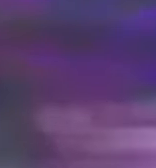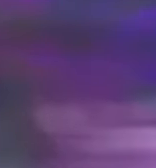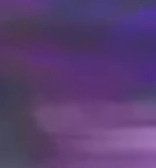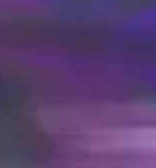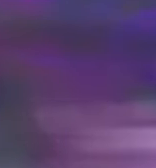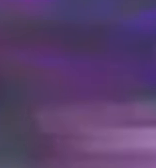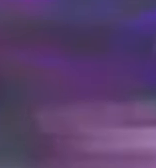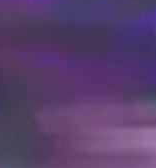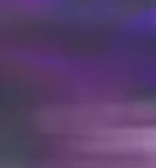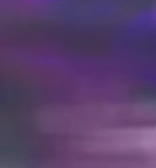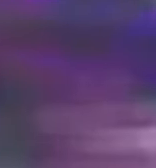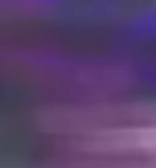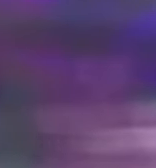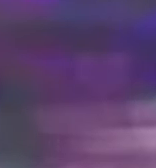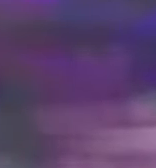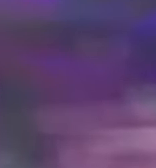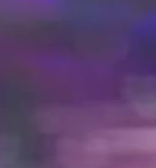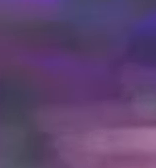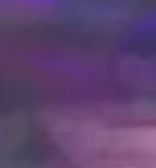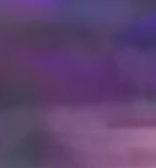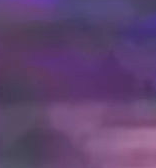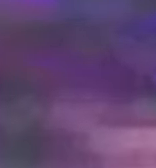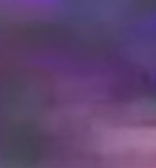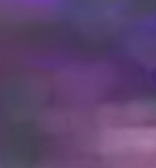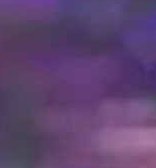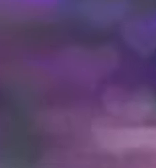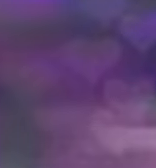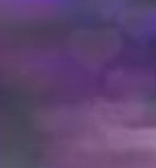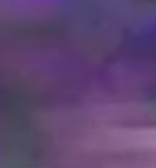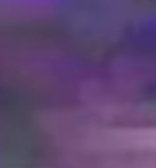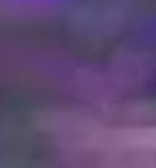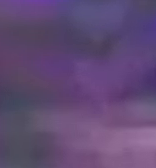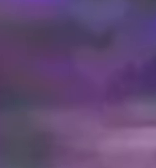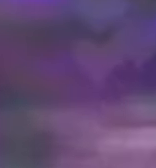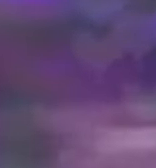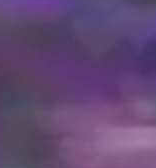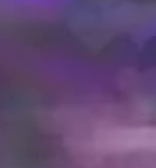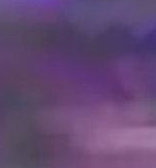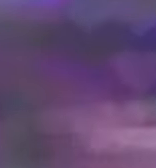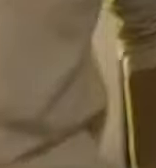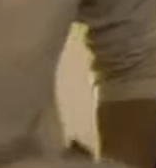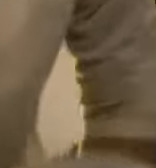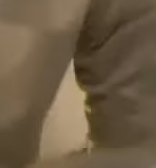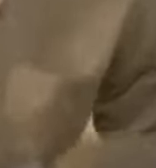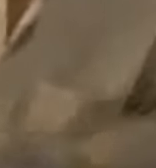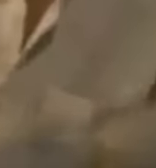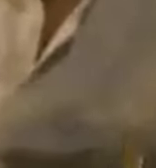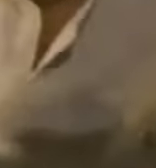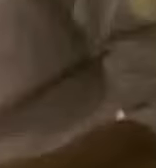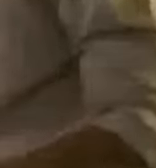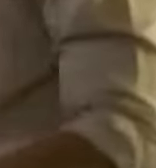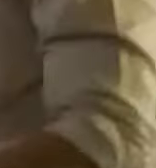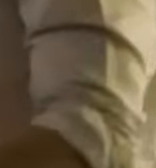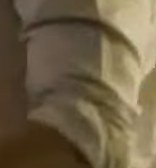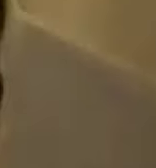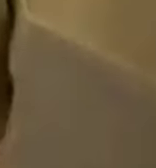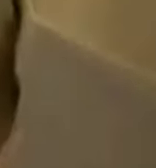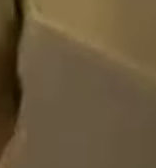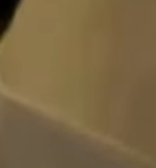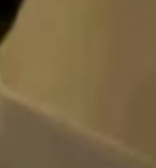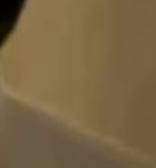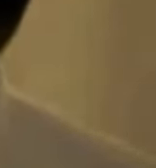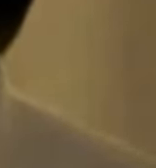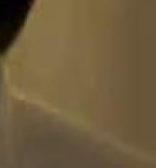the best of homegrown music. Ang ating pag-ibig. Ako, mag-mayor. Wala naman po akong alam